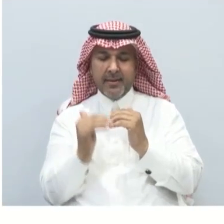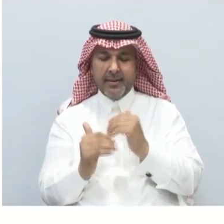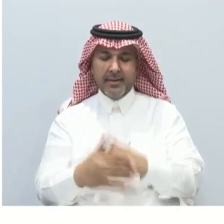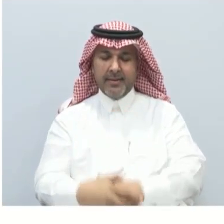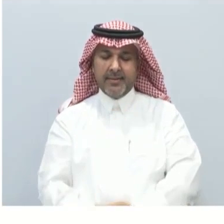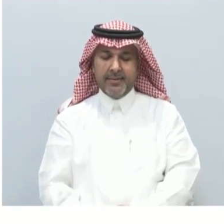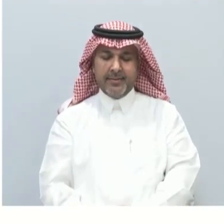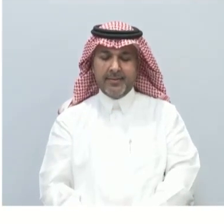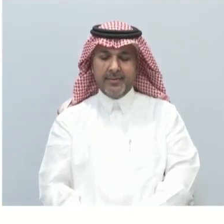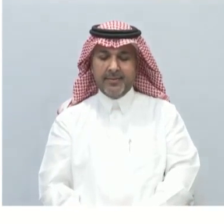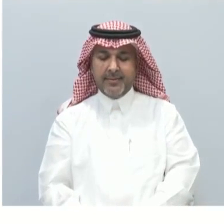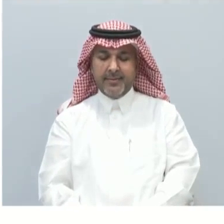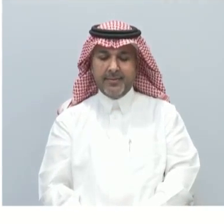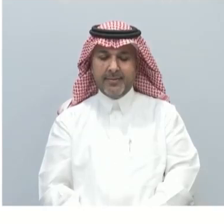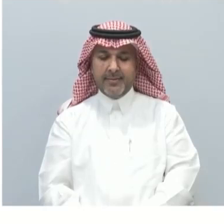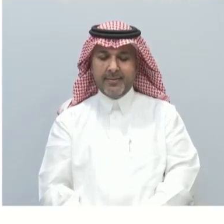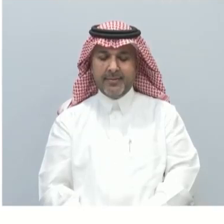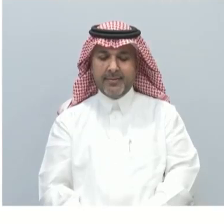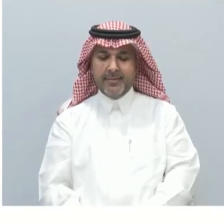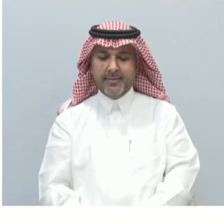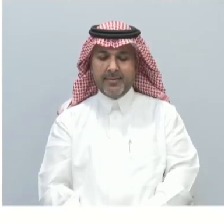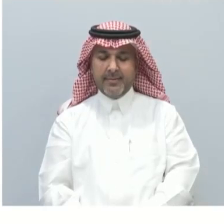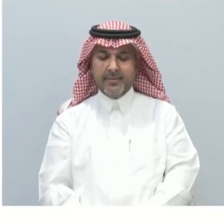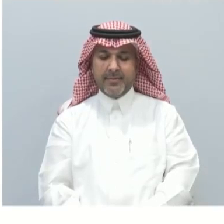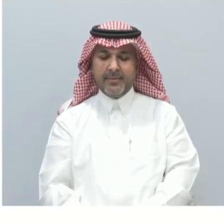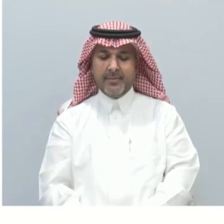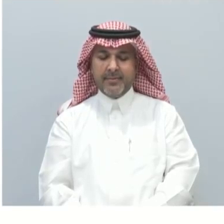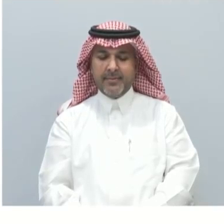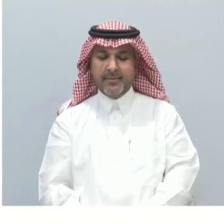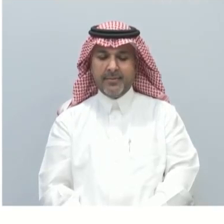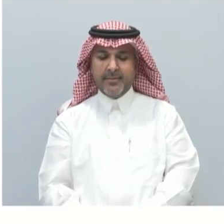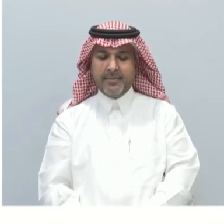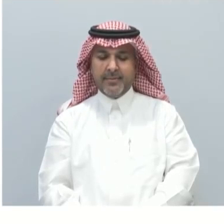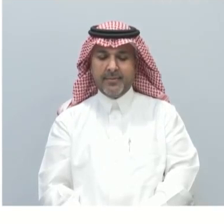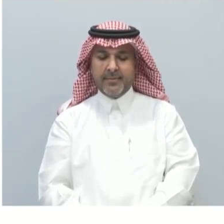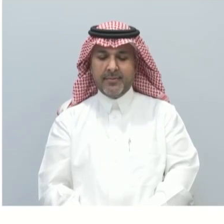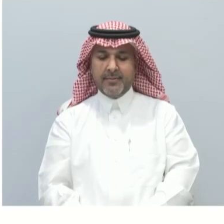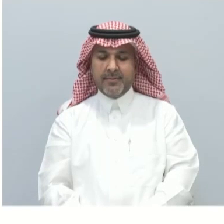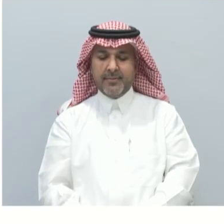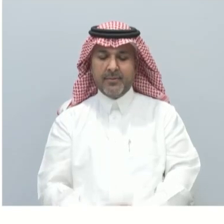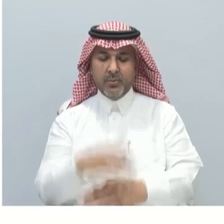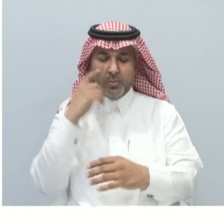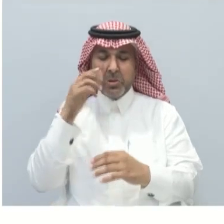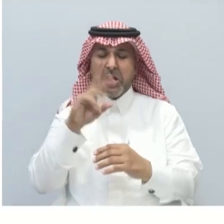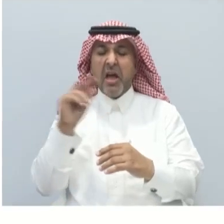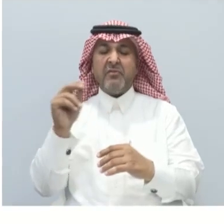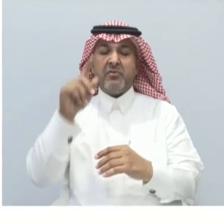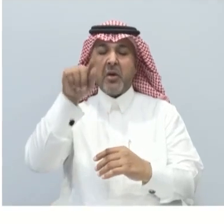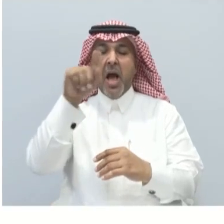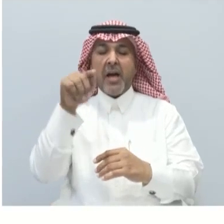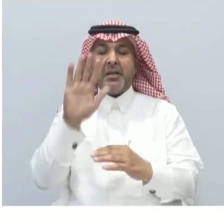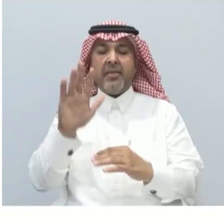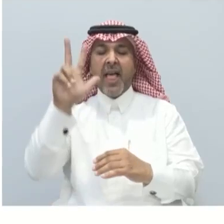بمقدار ثلاثه اذا نفس الافكار السابقه المجال كما هو اللي هو ار